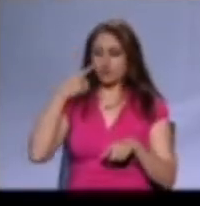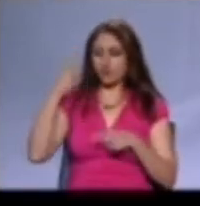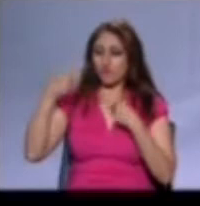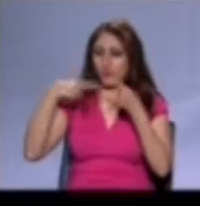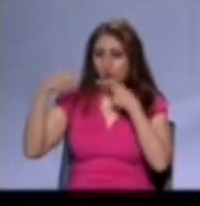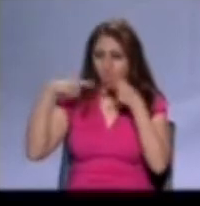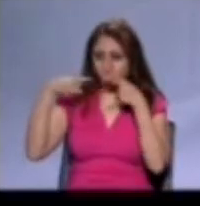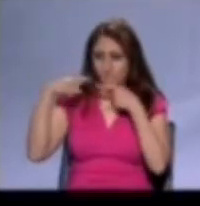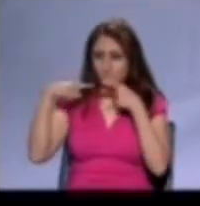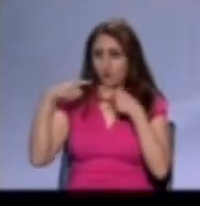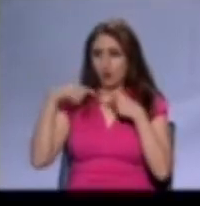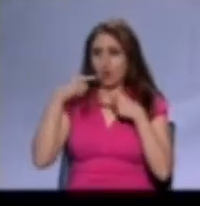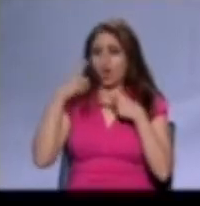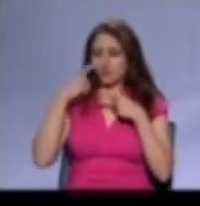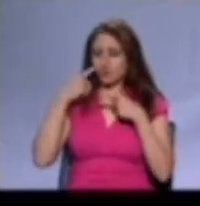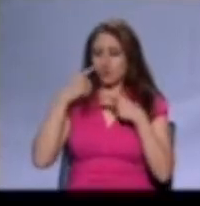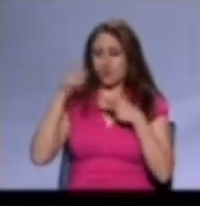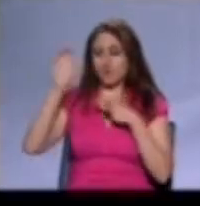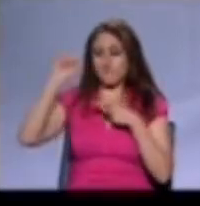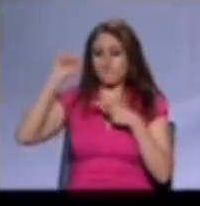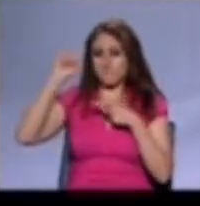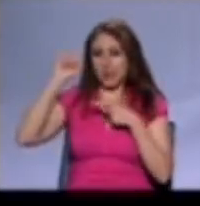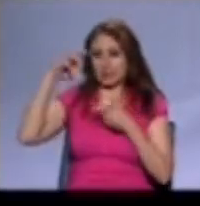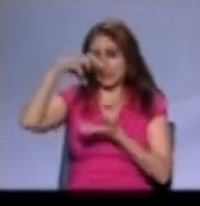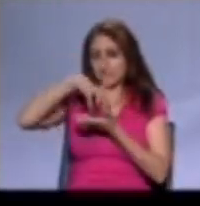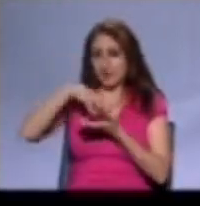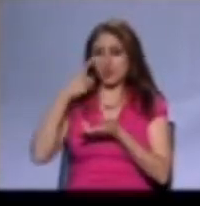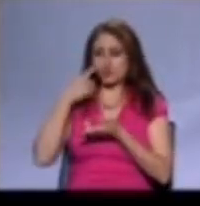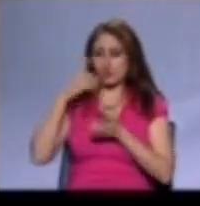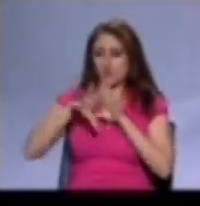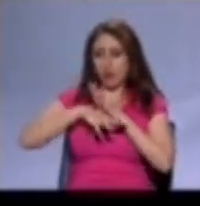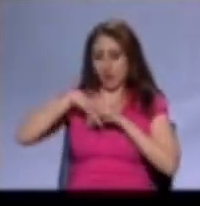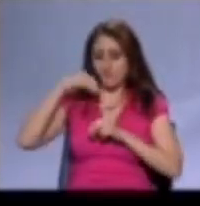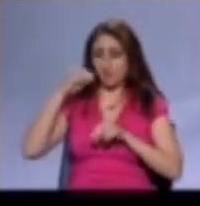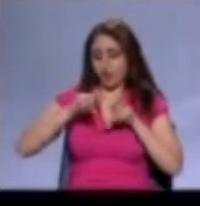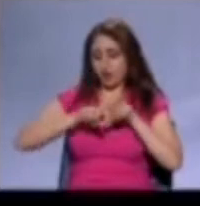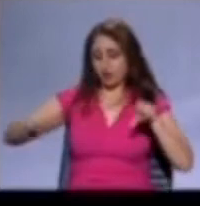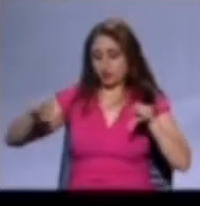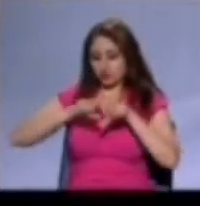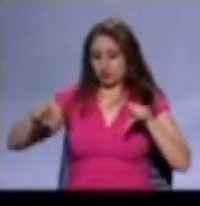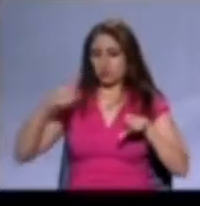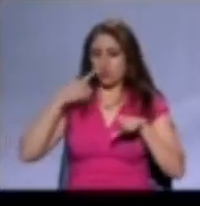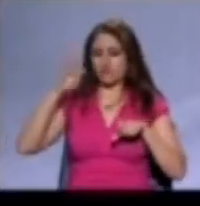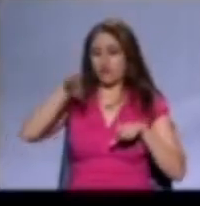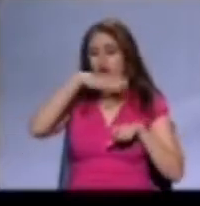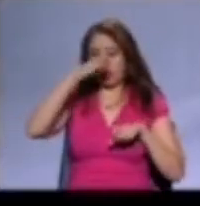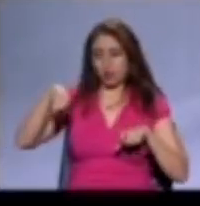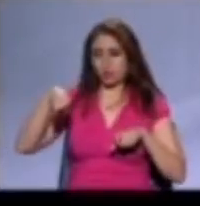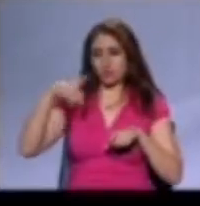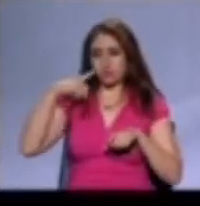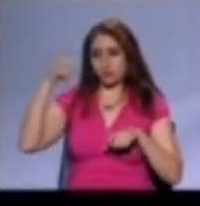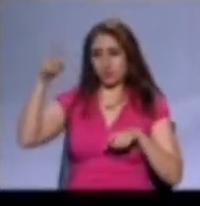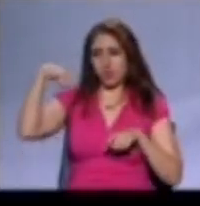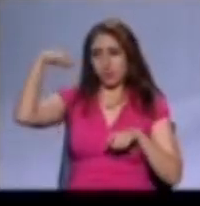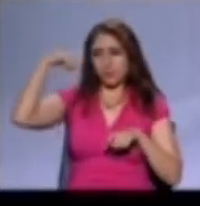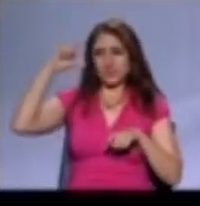العمراني والمحافظه ومجلس مدينه ويتم اعداد الدراسات ليها ان شاء الله البدء في تنفيذ ان شاء الله يطمئنهم لان في خطه ان شاء الله بيتبناها